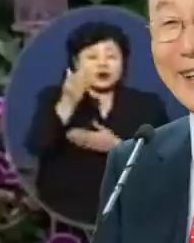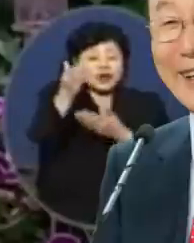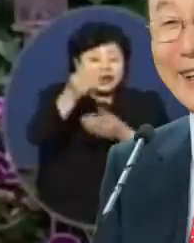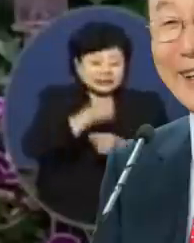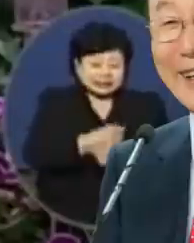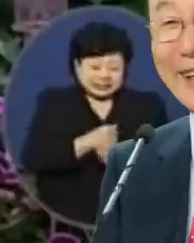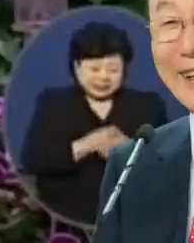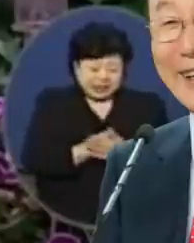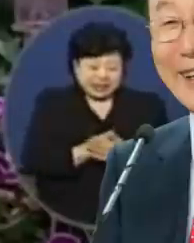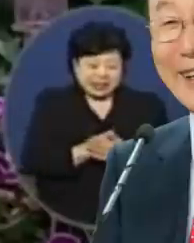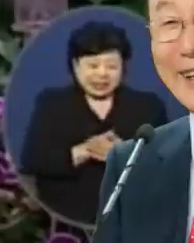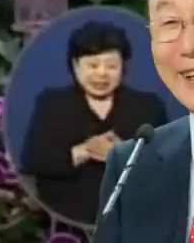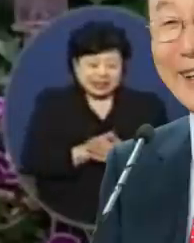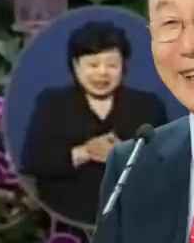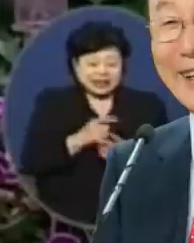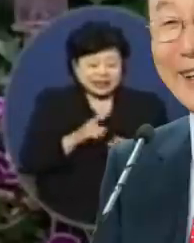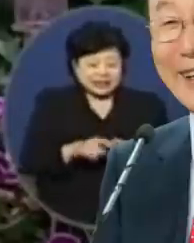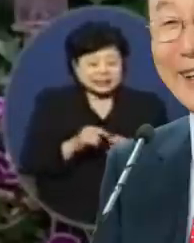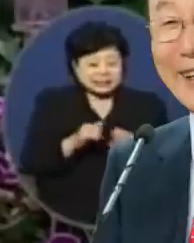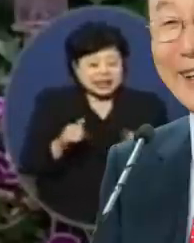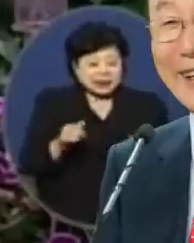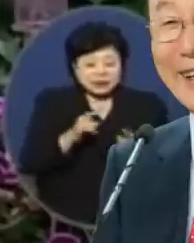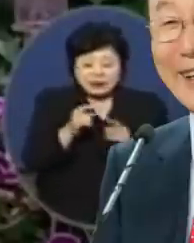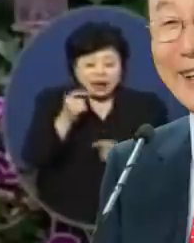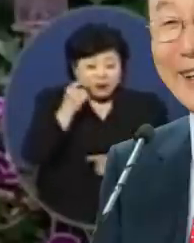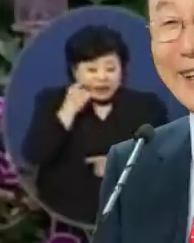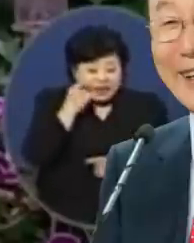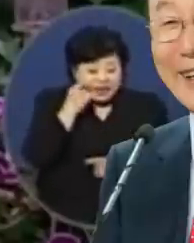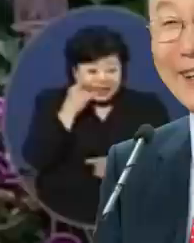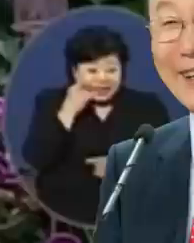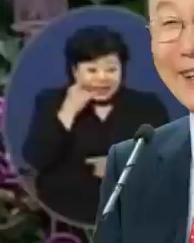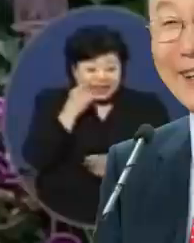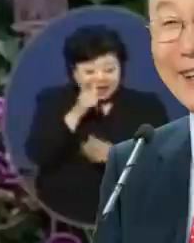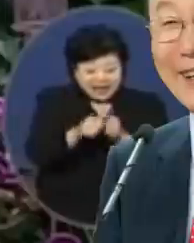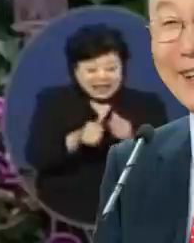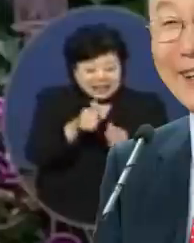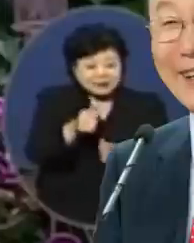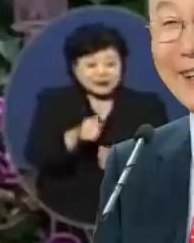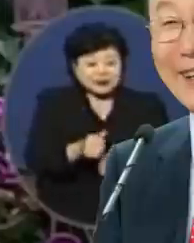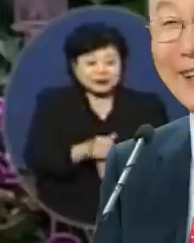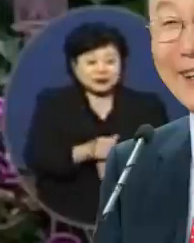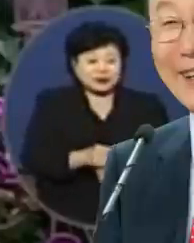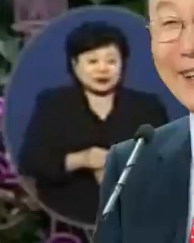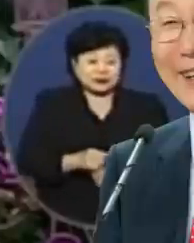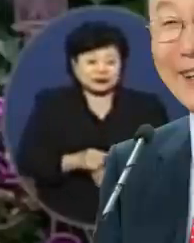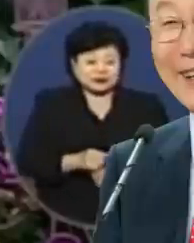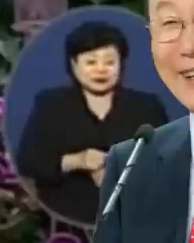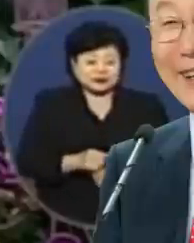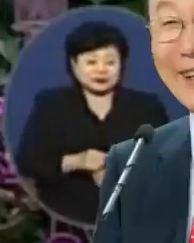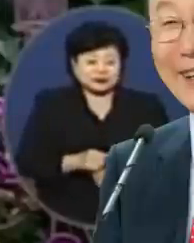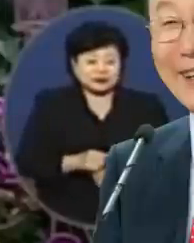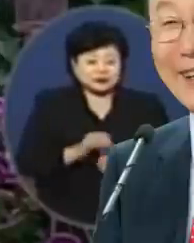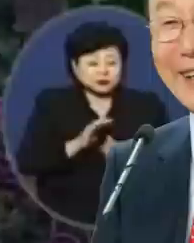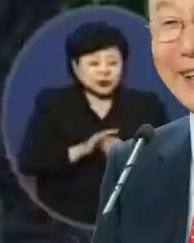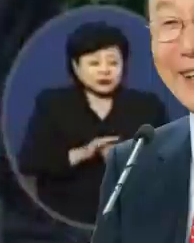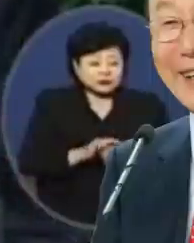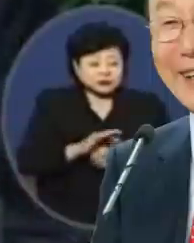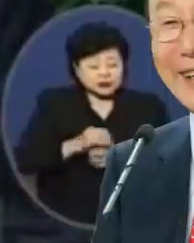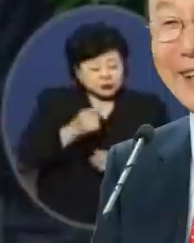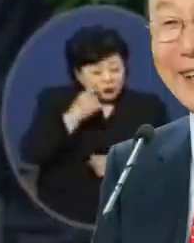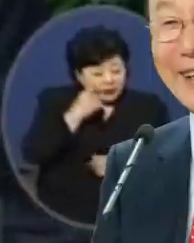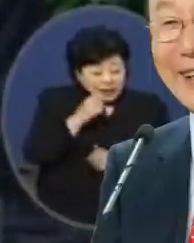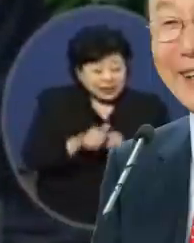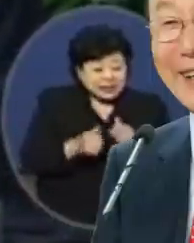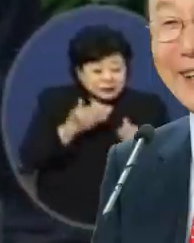해주시니 일에 대해서 우리 사람이 무슨 말을 하겠습니까? 하나님이 우리를 위하시면 누가 우리를 대적하리요?